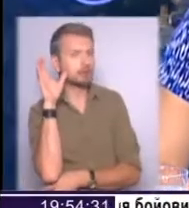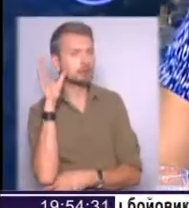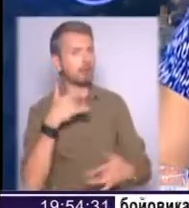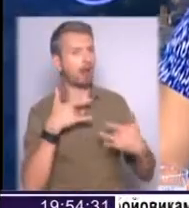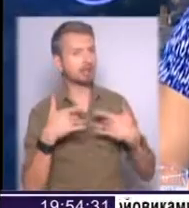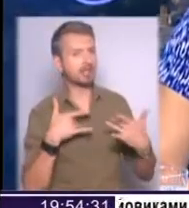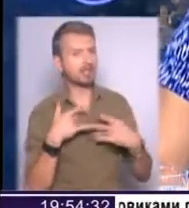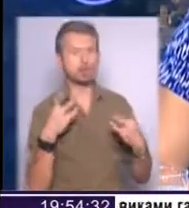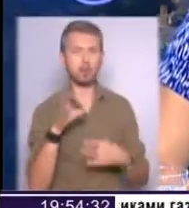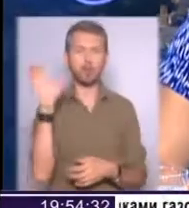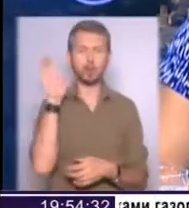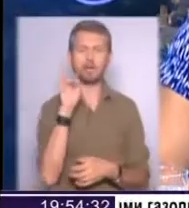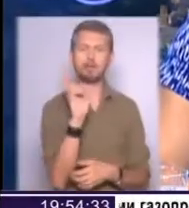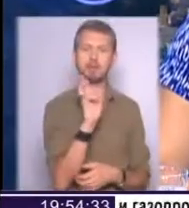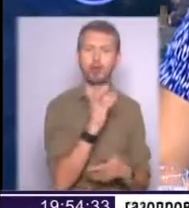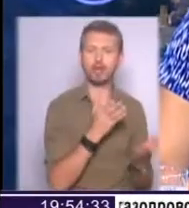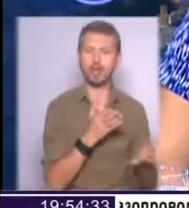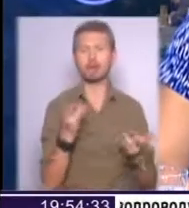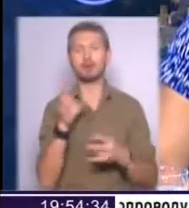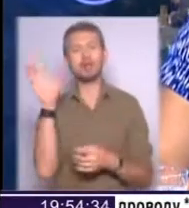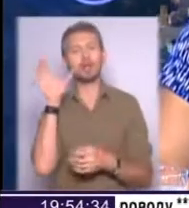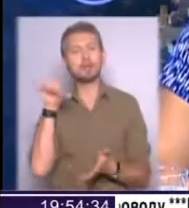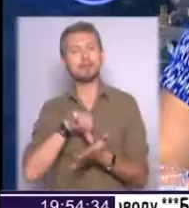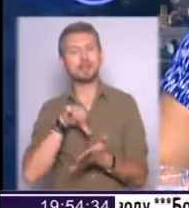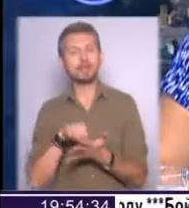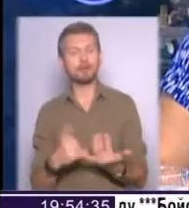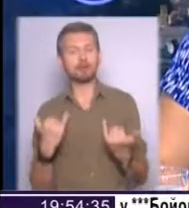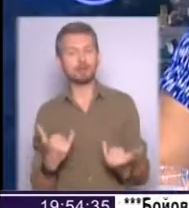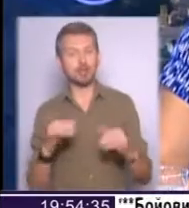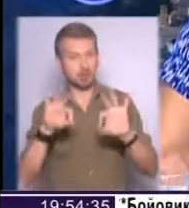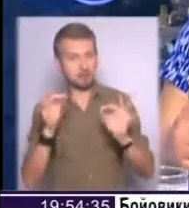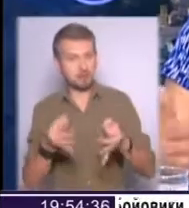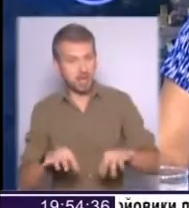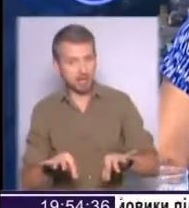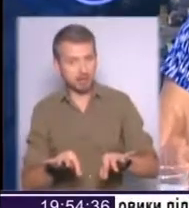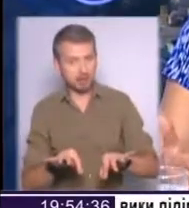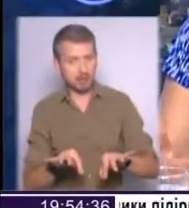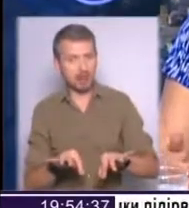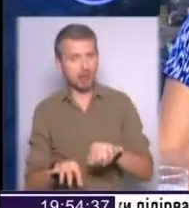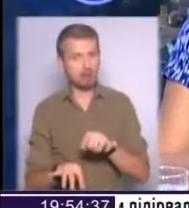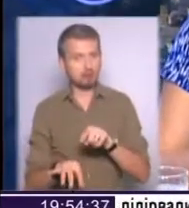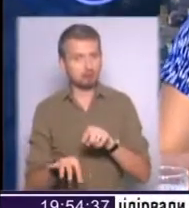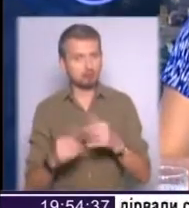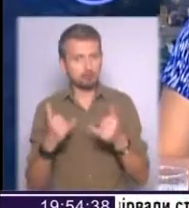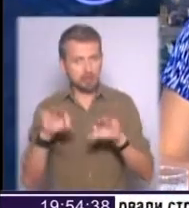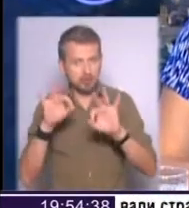артистів, треба слухати бібліотекарів, треба слухати представників сучасного мистецтва, яке є, так би мовити,